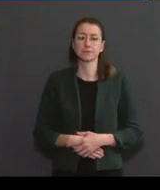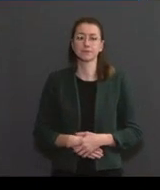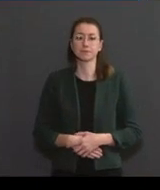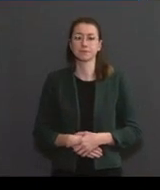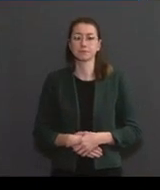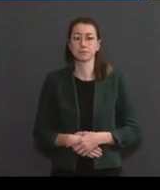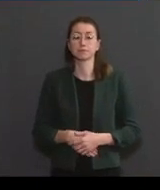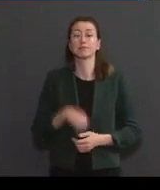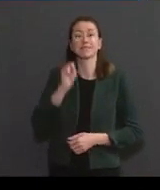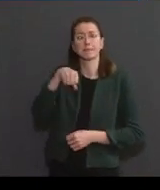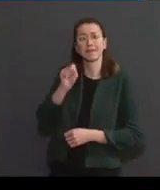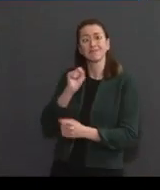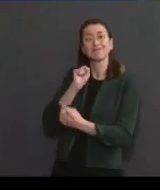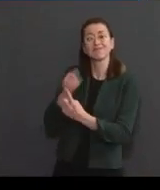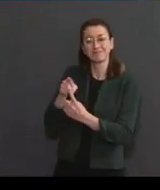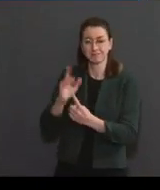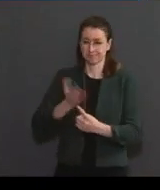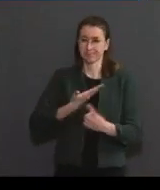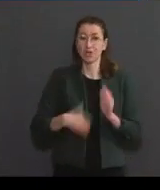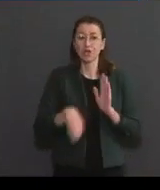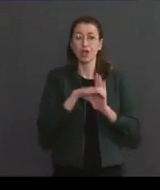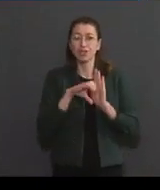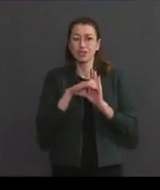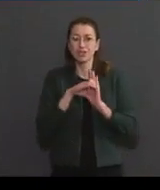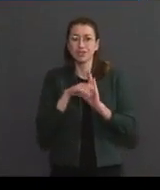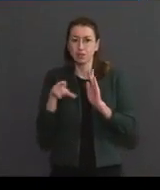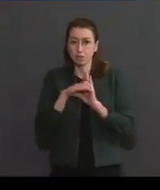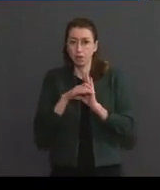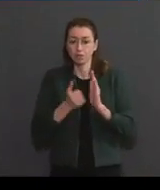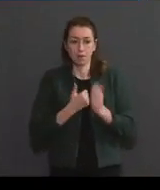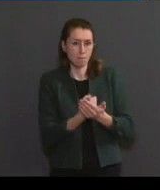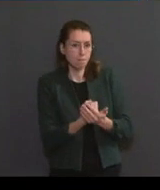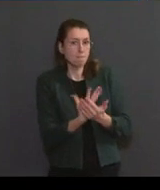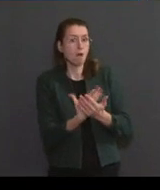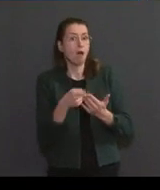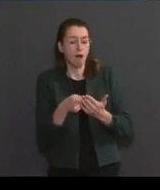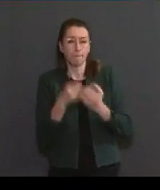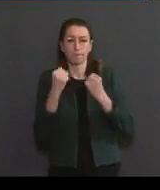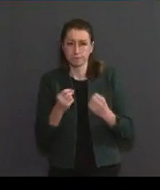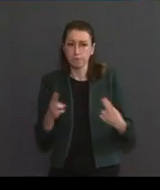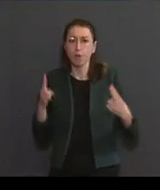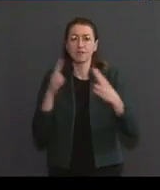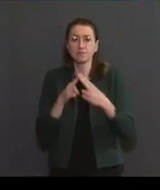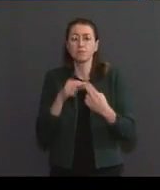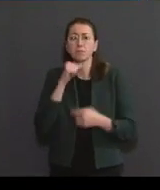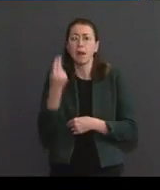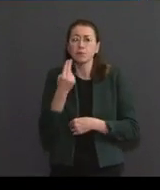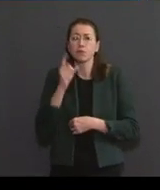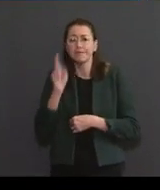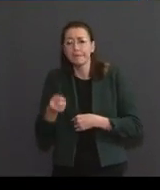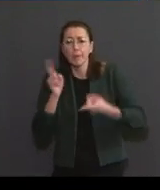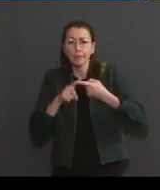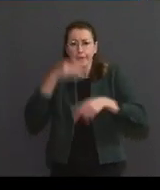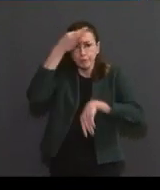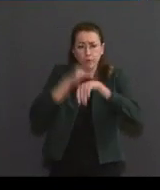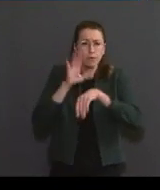ce SMS va vous permettre de prendre vous-même le rendez-vous sans devoir passer par votre médecin traitant et donc sans prendre